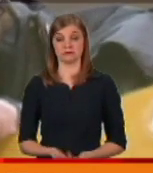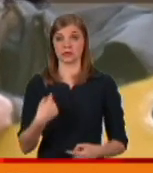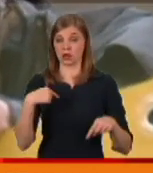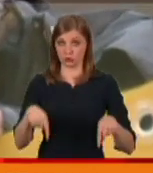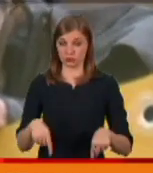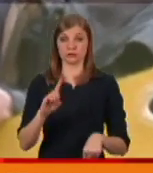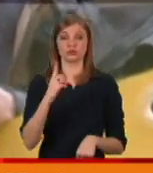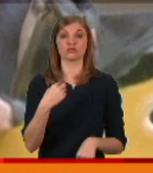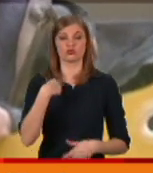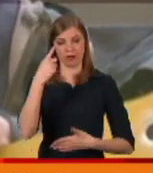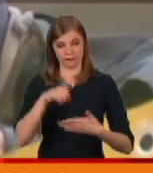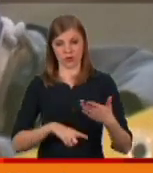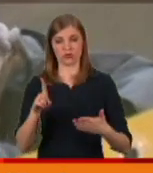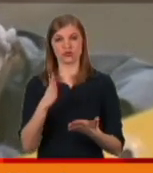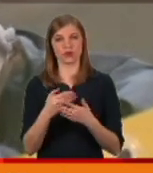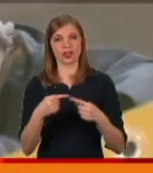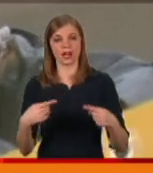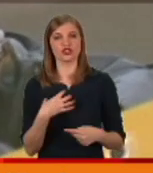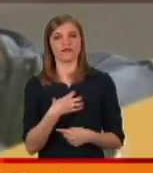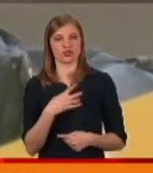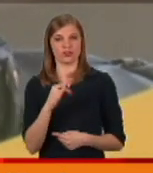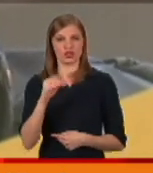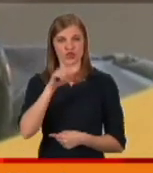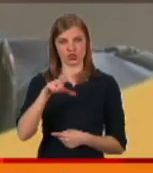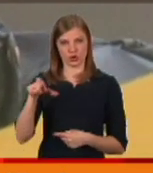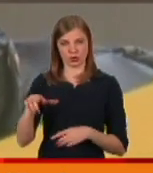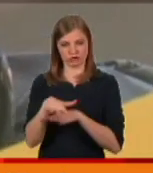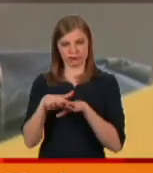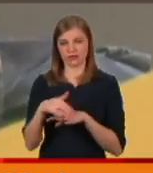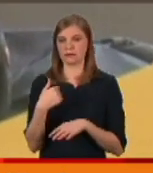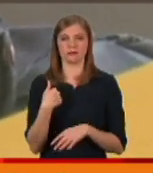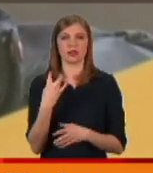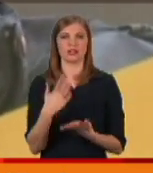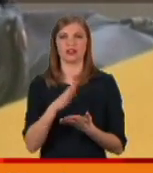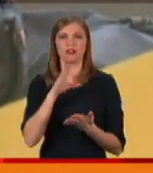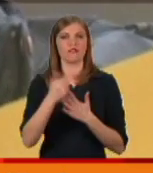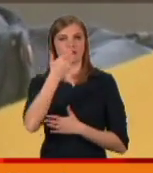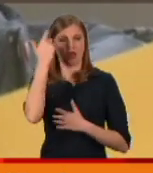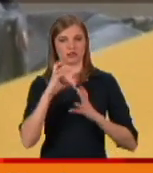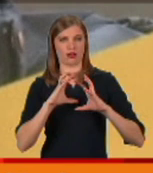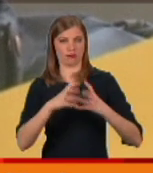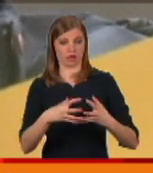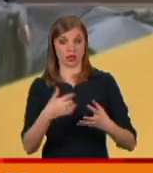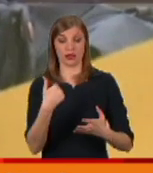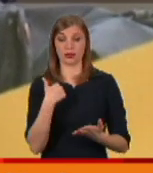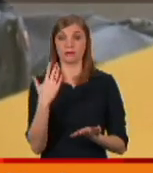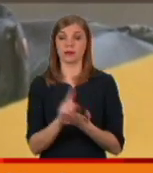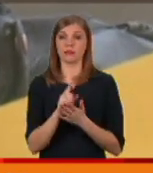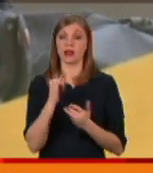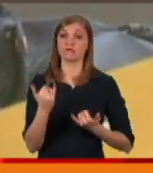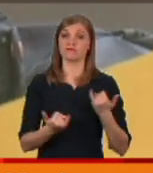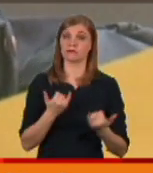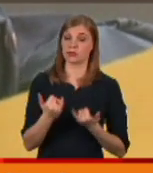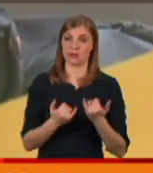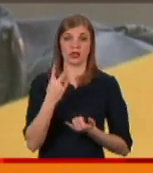Я сюди прийшов, бо вірю, що є речі важливіші за людство, які доводять, що ми не є власниками планети Земля. Ми маємо дбати про неї,